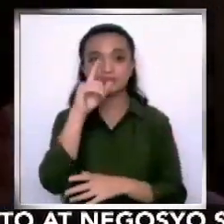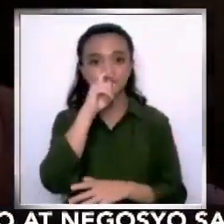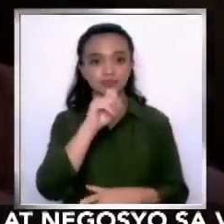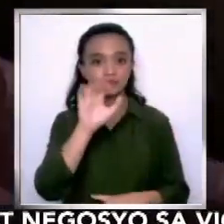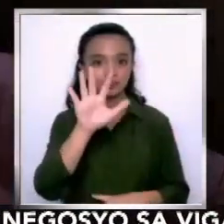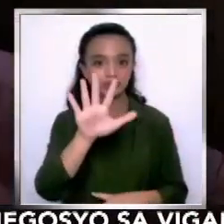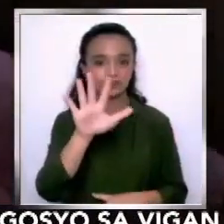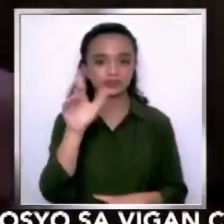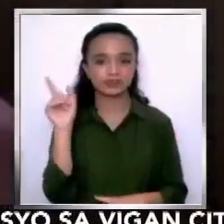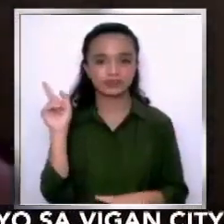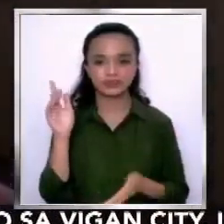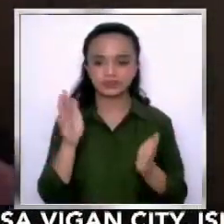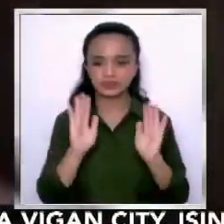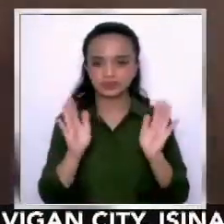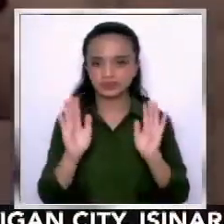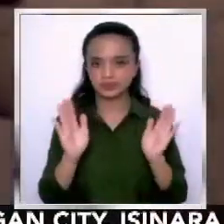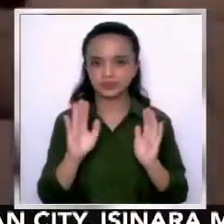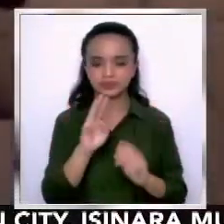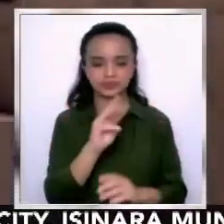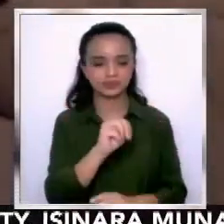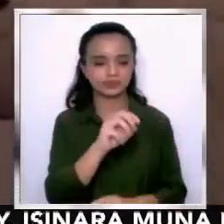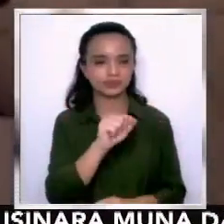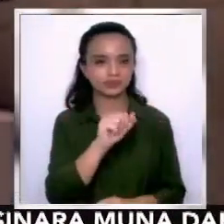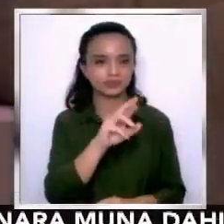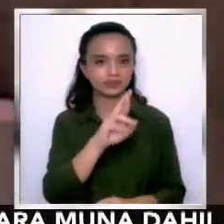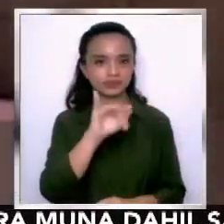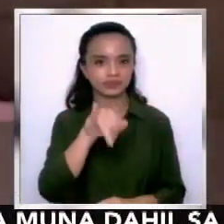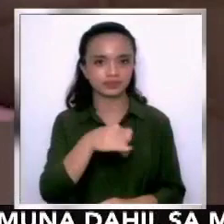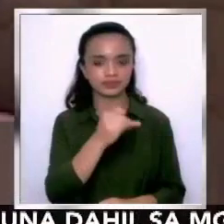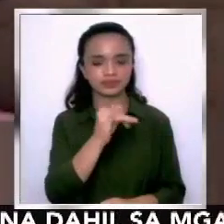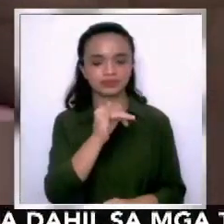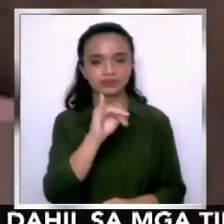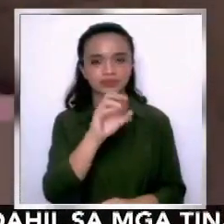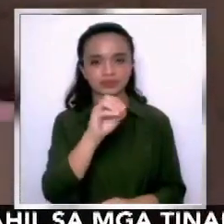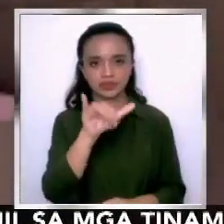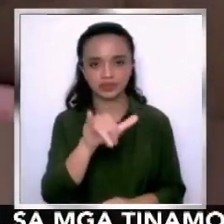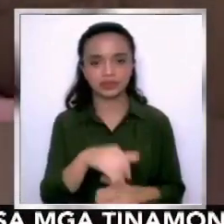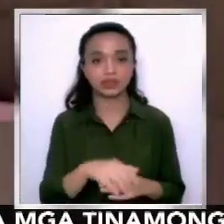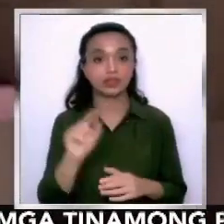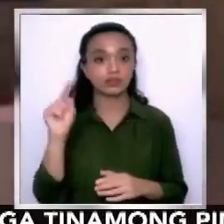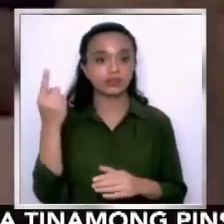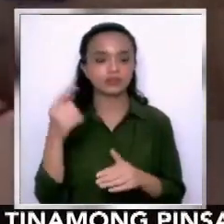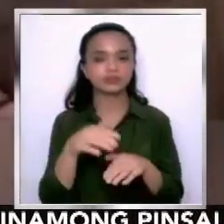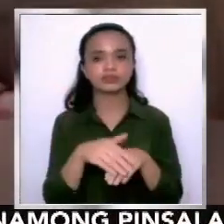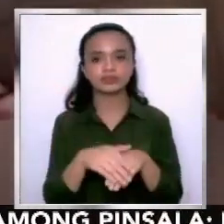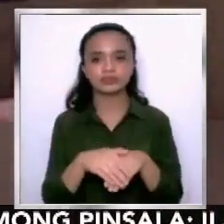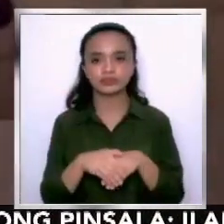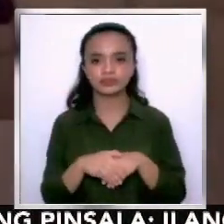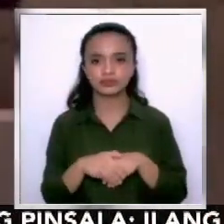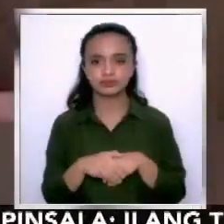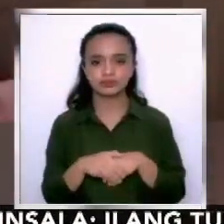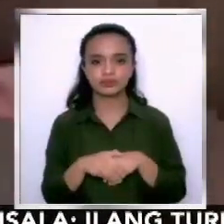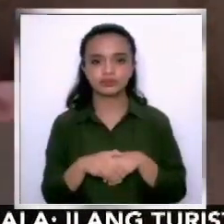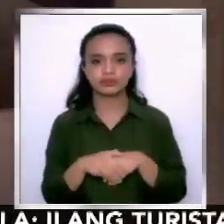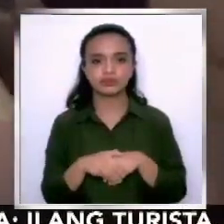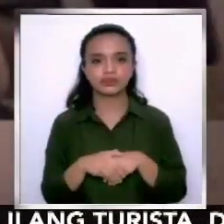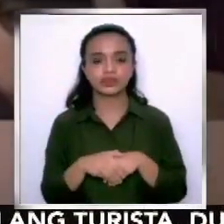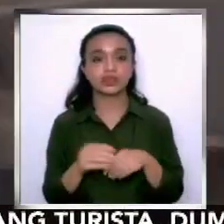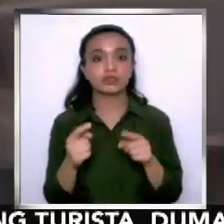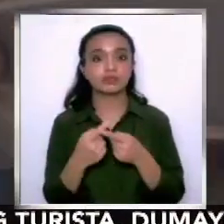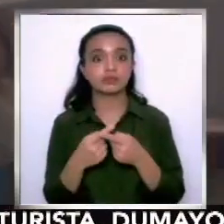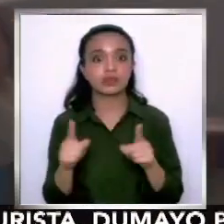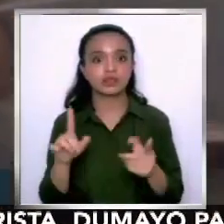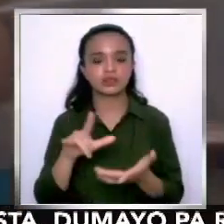Hi Mary Joy! Noong una, tahimik lang si Mary Joy at tila nakikiramdam. Pero nung nasa ere na